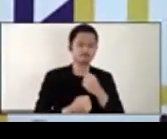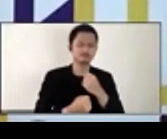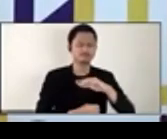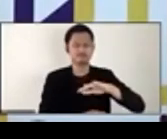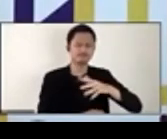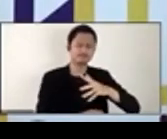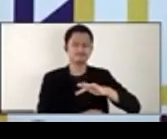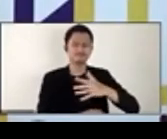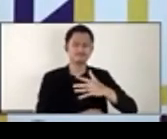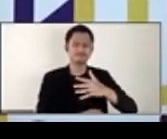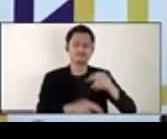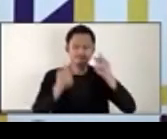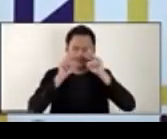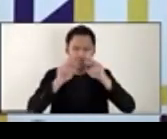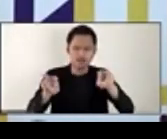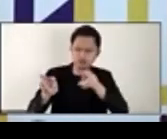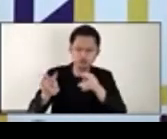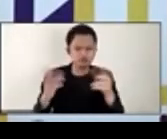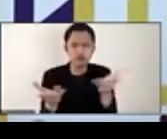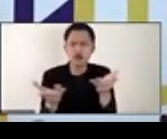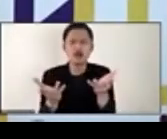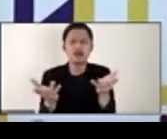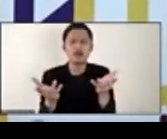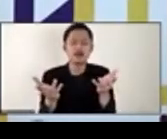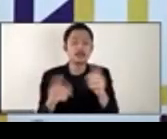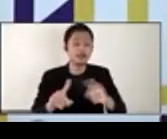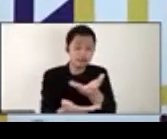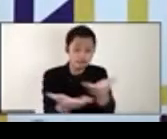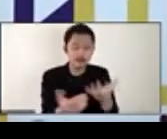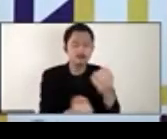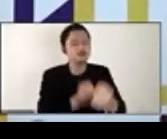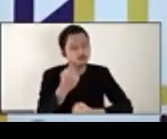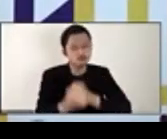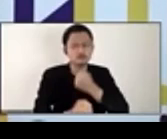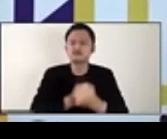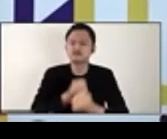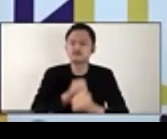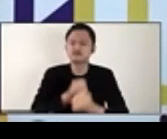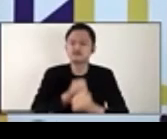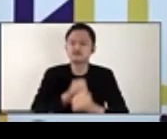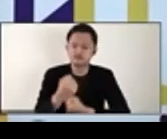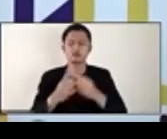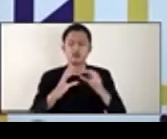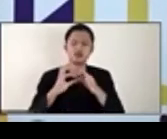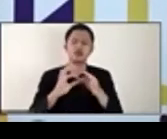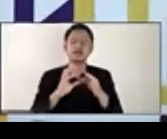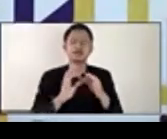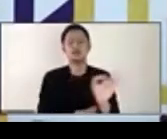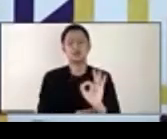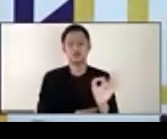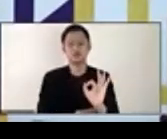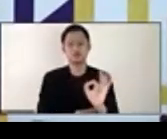tidak tertangkap Radar gitu ya kemudian mereka bekerja keras dengan upaya-upaya sendiri belum berkolaborasi dan